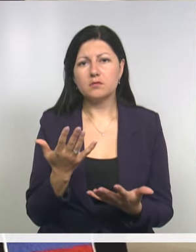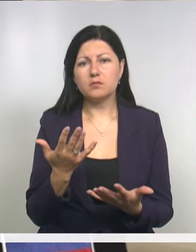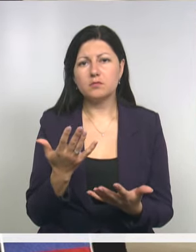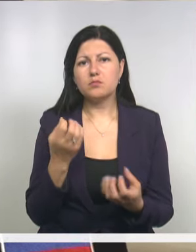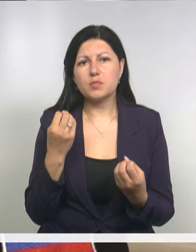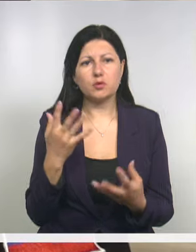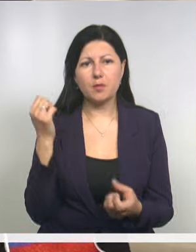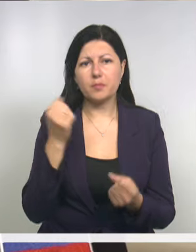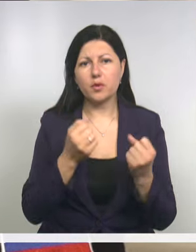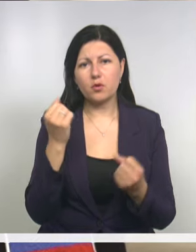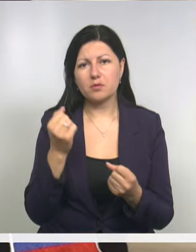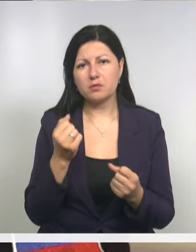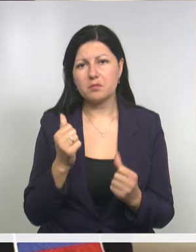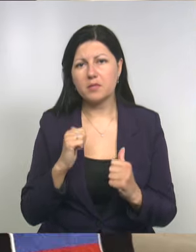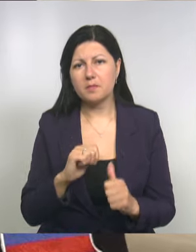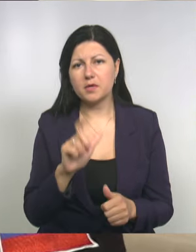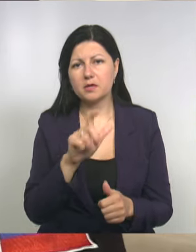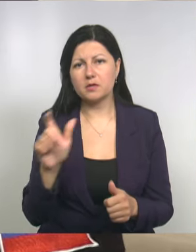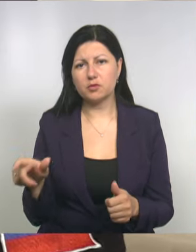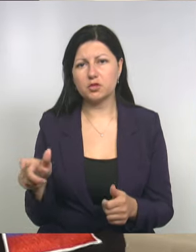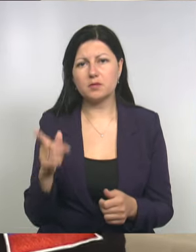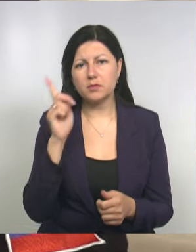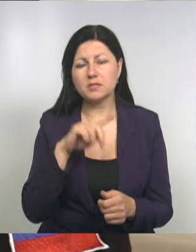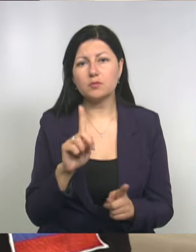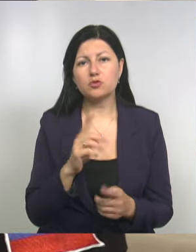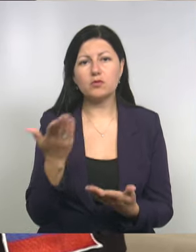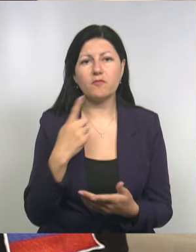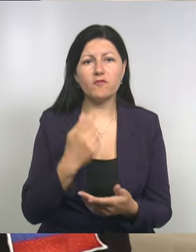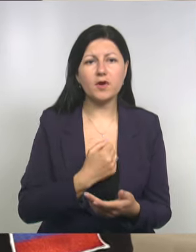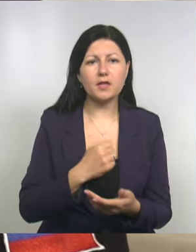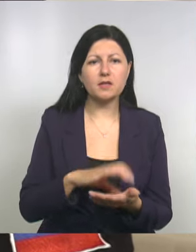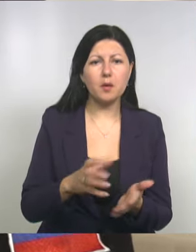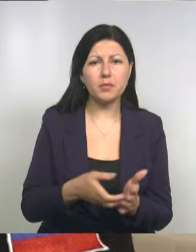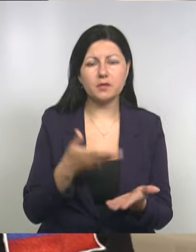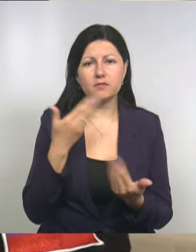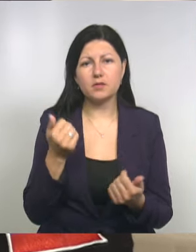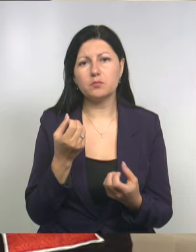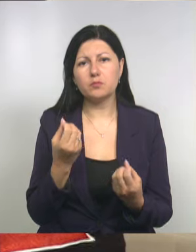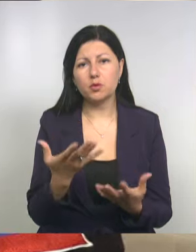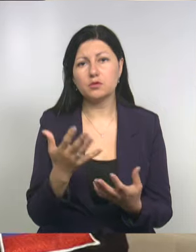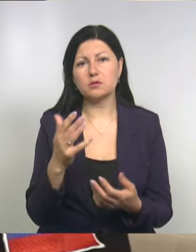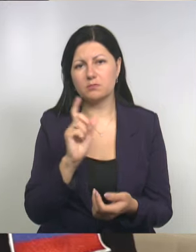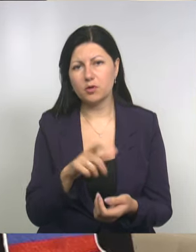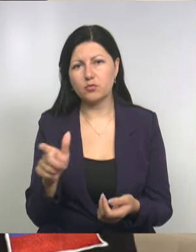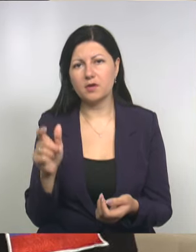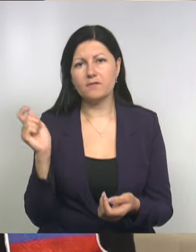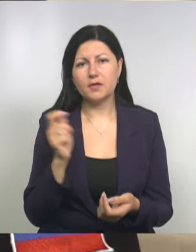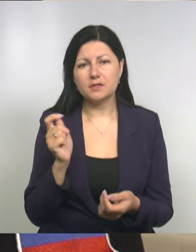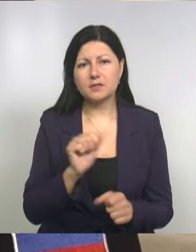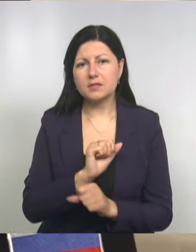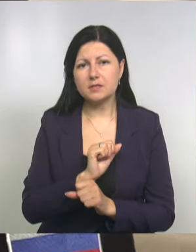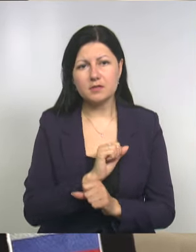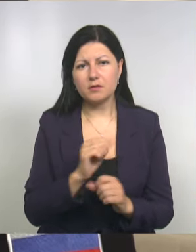просто бьет по мирным жителям. Хотя все мы прекрасно знаем, что там никаких военных объектов нет. Там просто люди в воскресенье находились